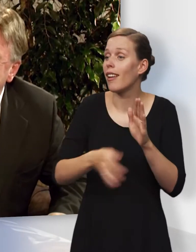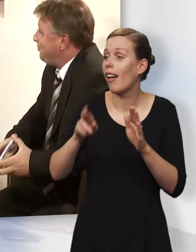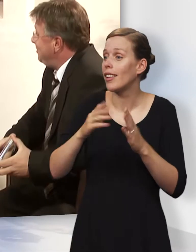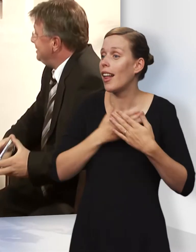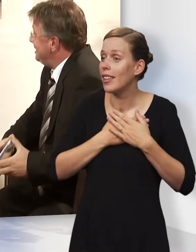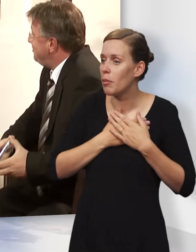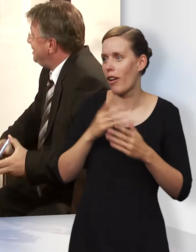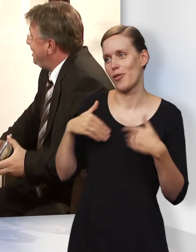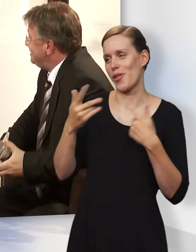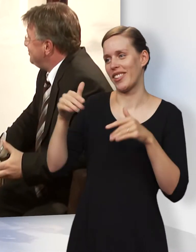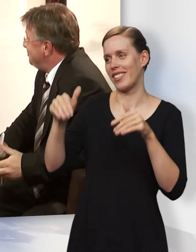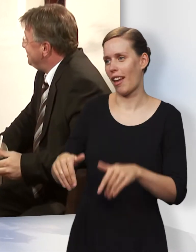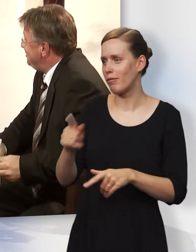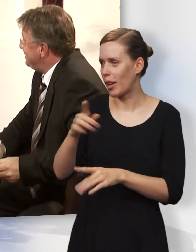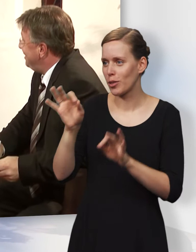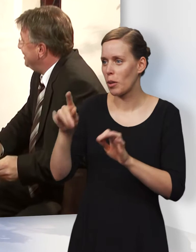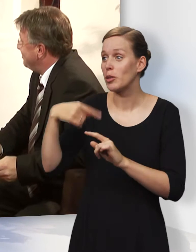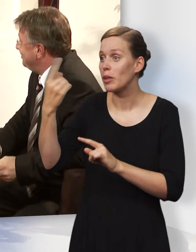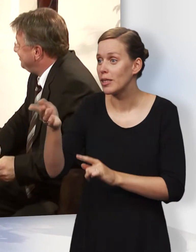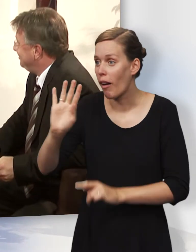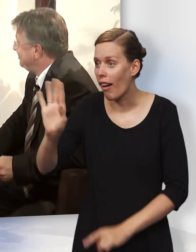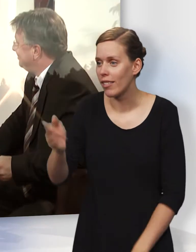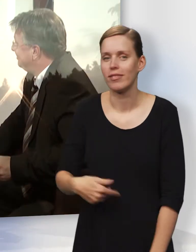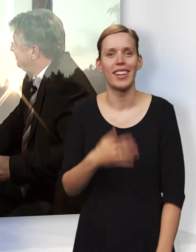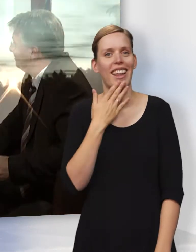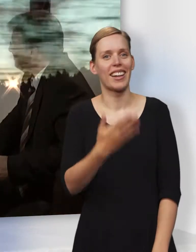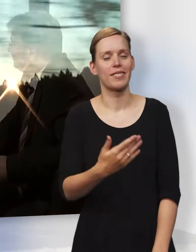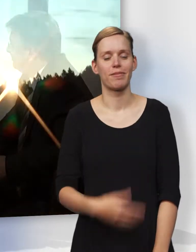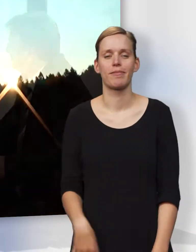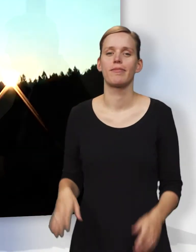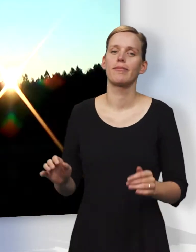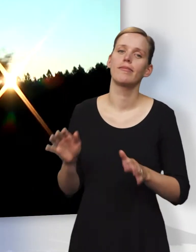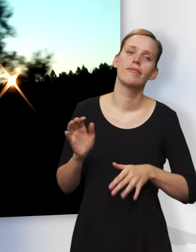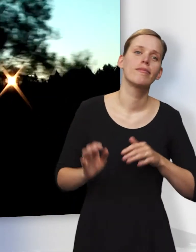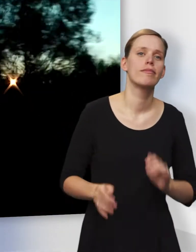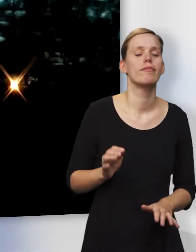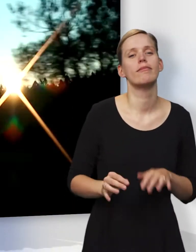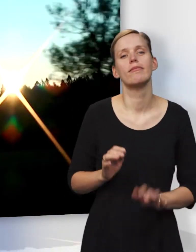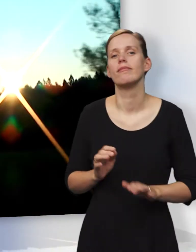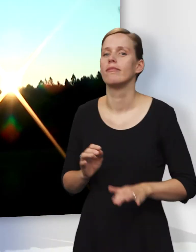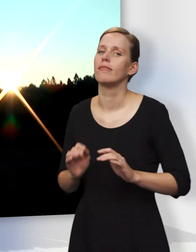Liebe. Ich freue mich, dass Sie da waren. Machen Sie es gut. Bis zum nächsten Mal, Herr Kleemann. Dankeschön.